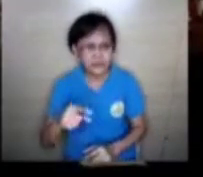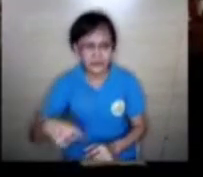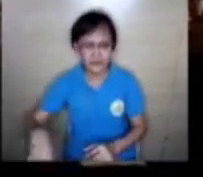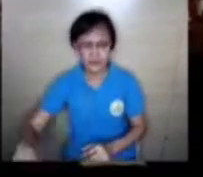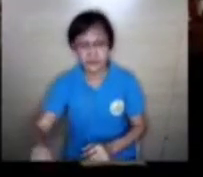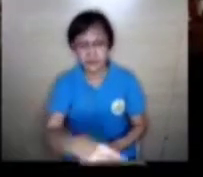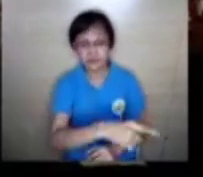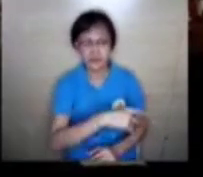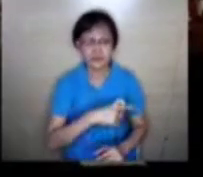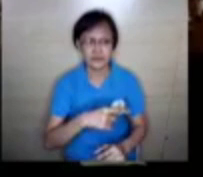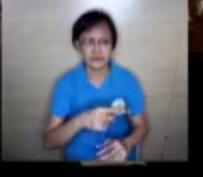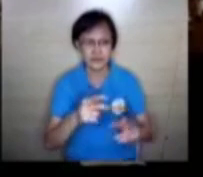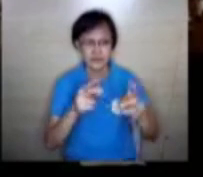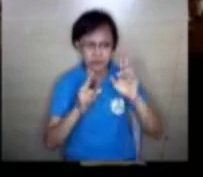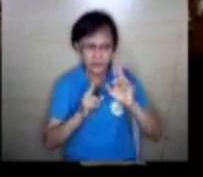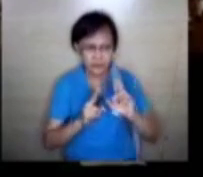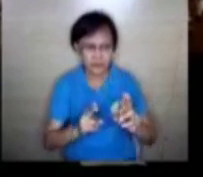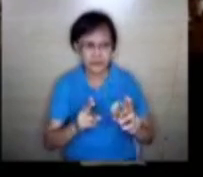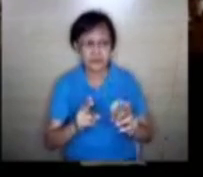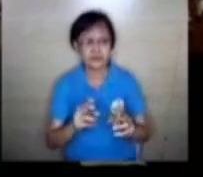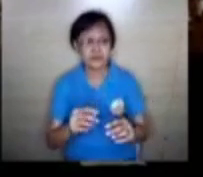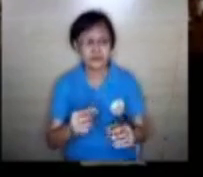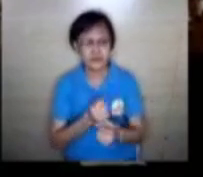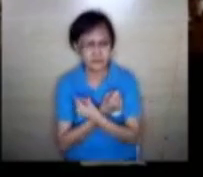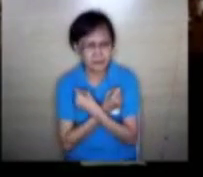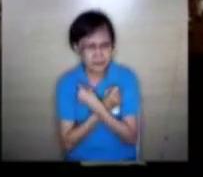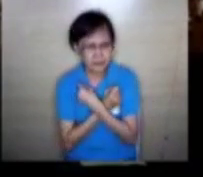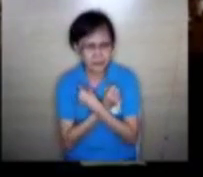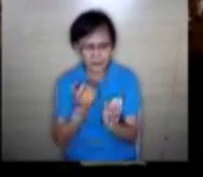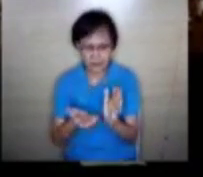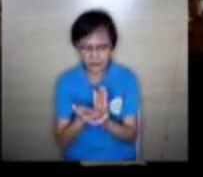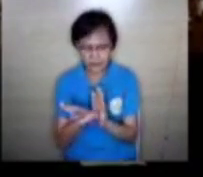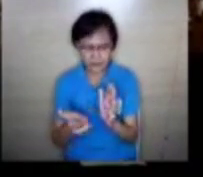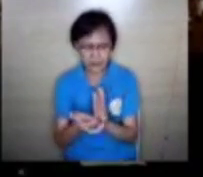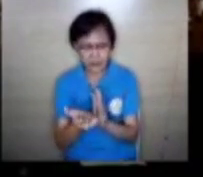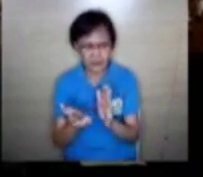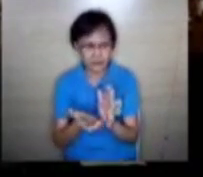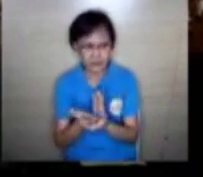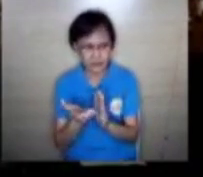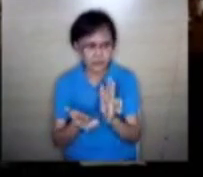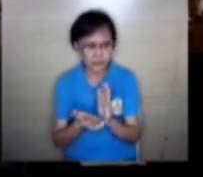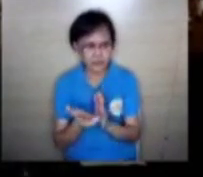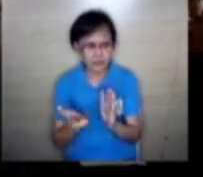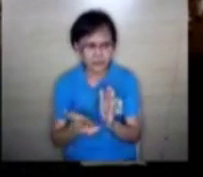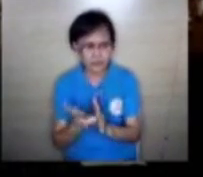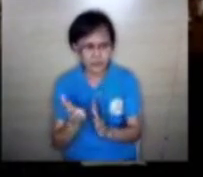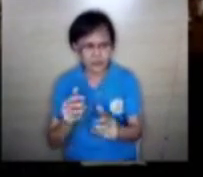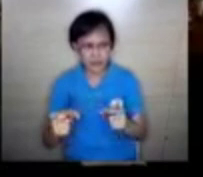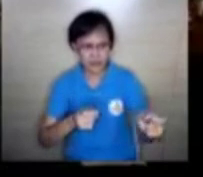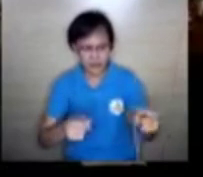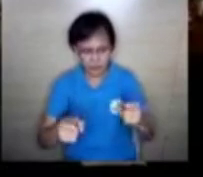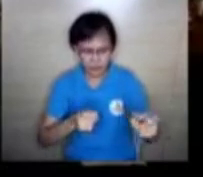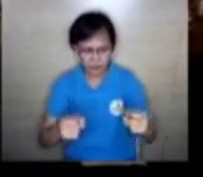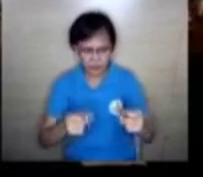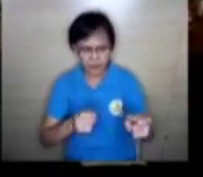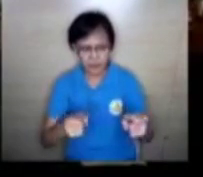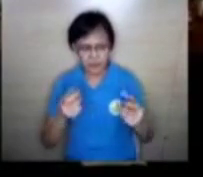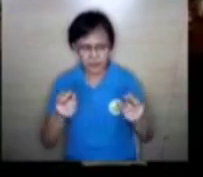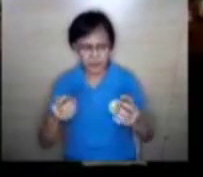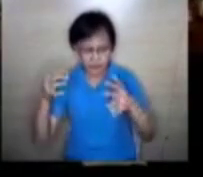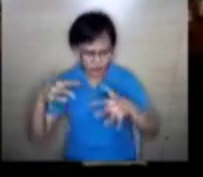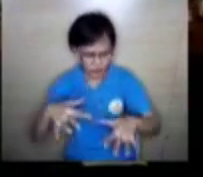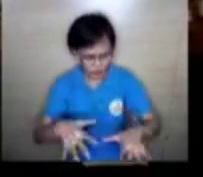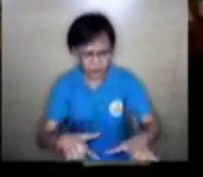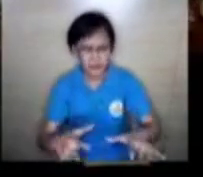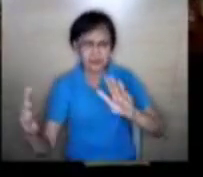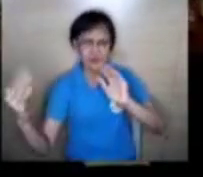ulat sa kalagayan ng ating mahal na lungsod sa loob lamang ng dalawang taong panunukulan, punong-puno at umaagos ang